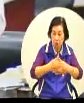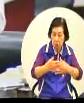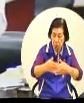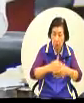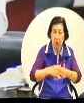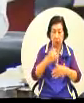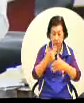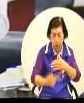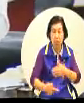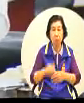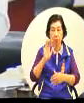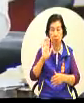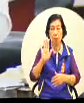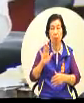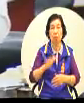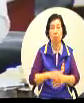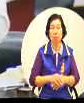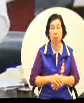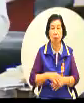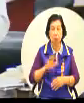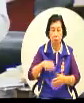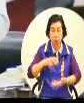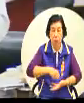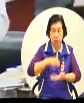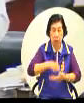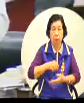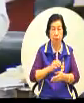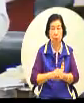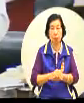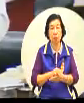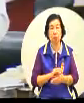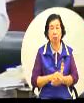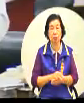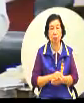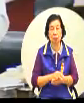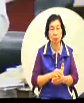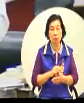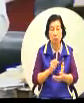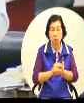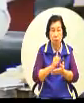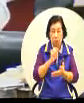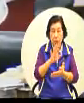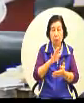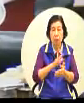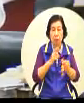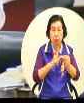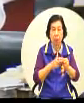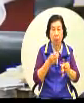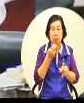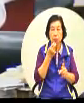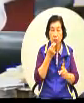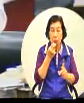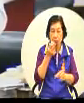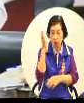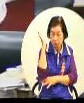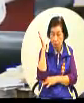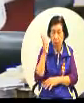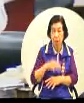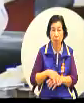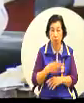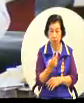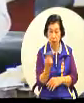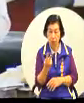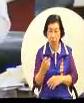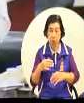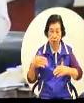我是建议中央，我们希望我们市政府单位跟中央的交通部